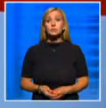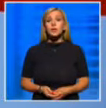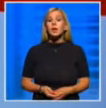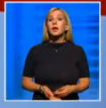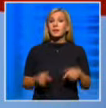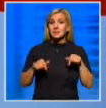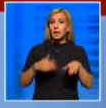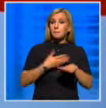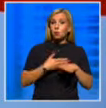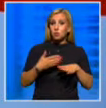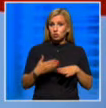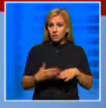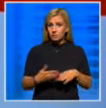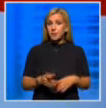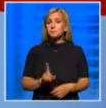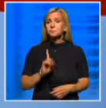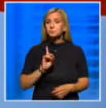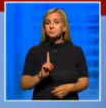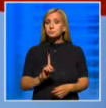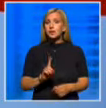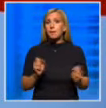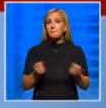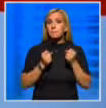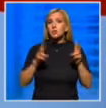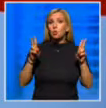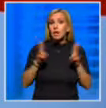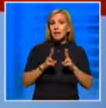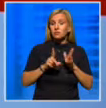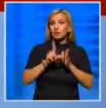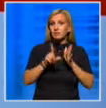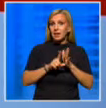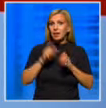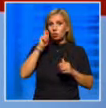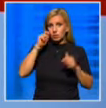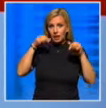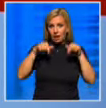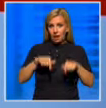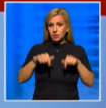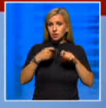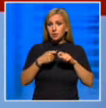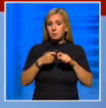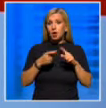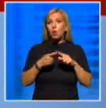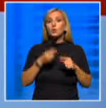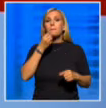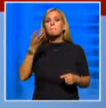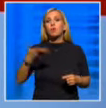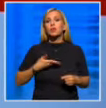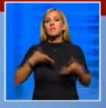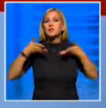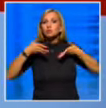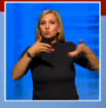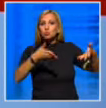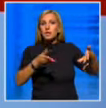Още от деня продължава. Бързо, кратко, извънредно включване сега ще направим от Ботев градско шосе.